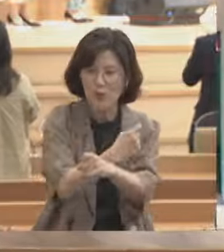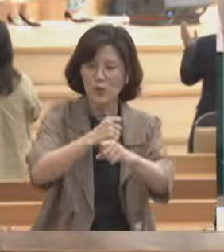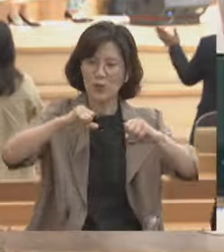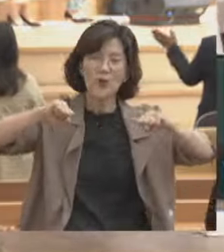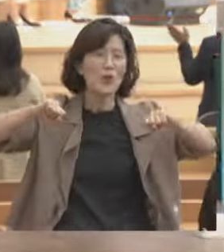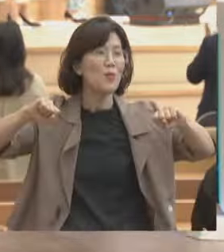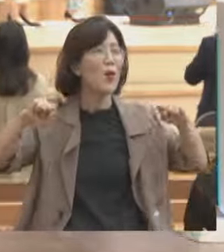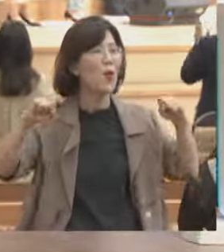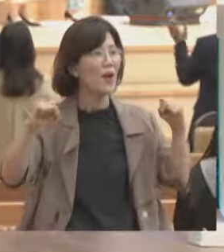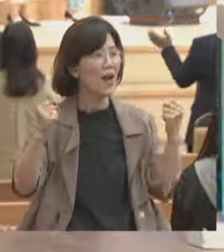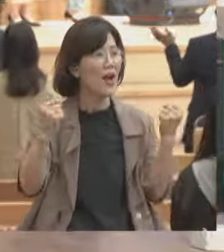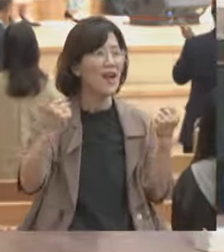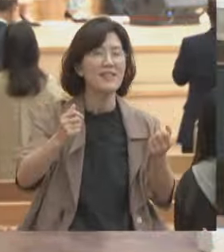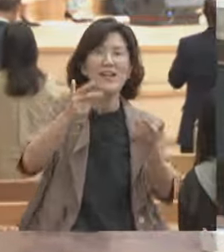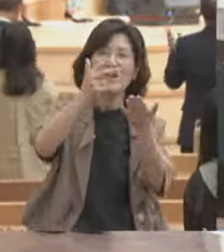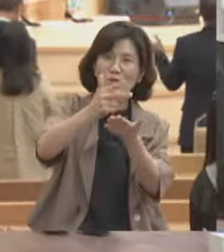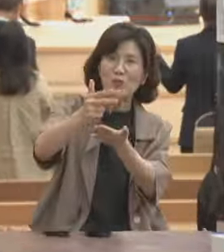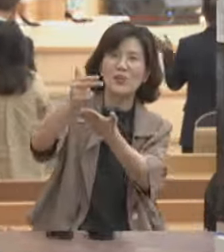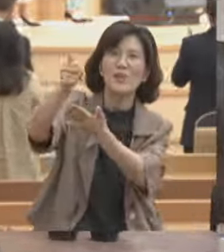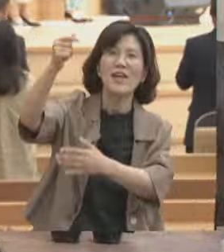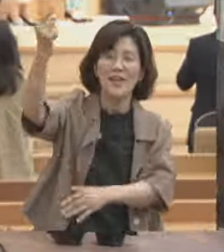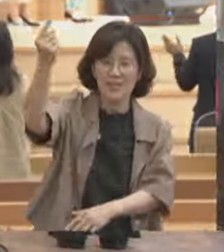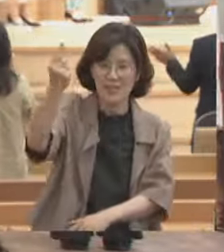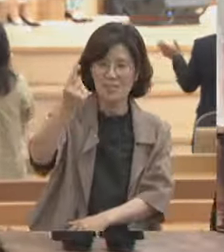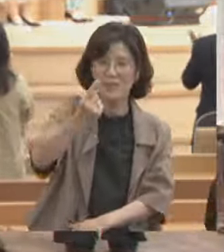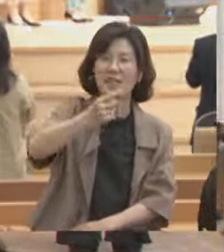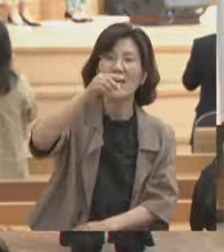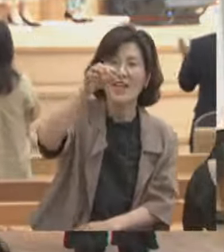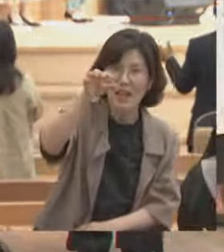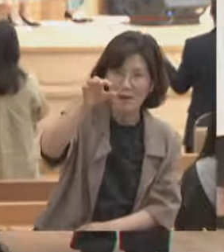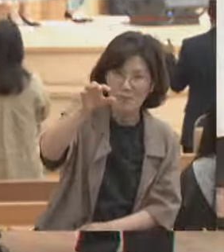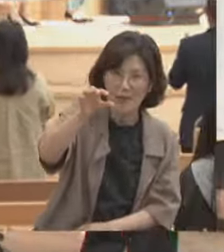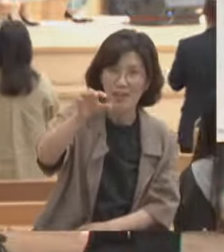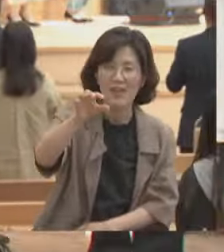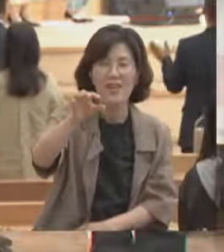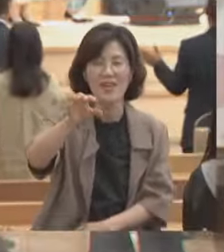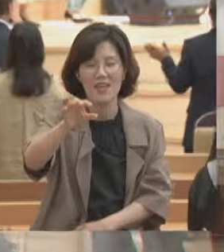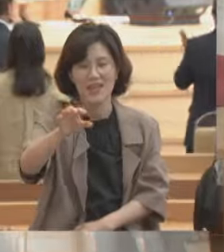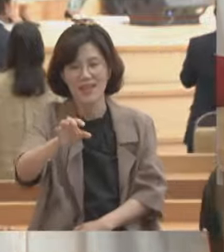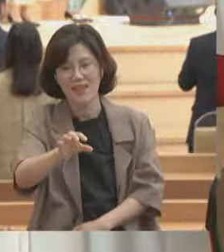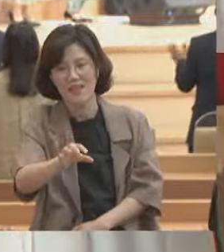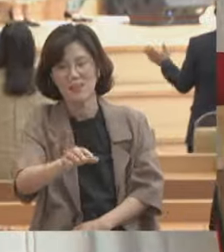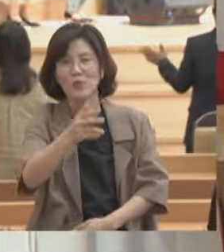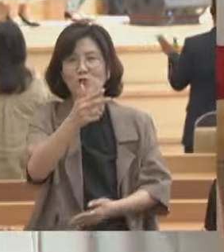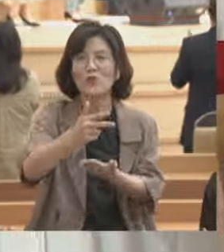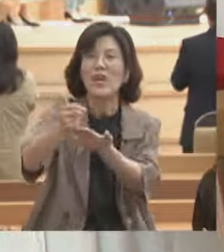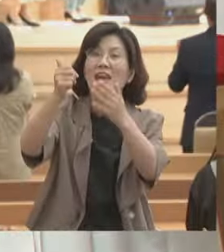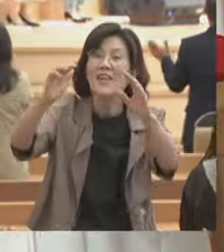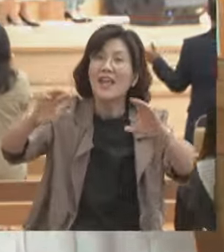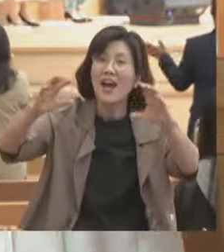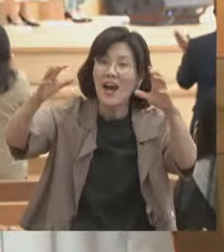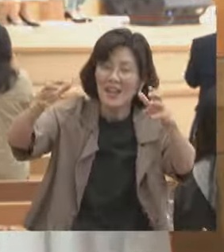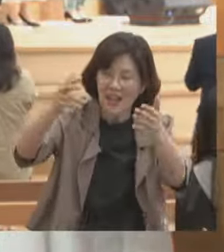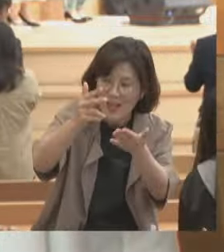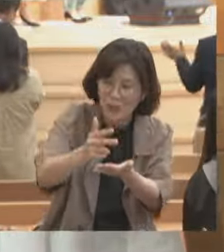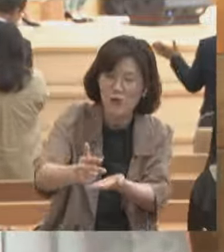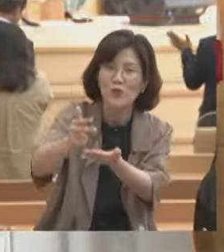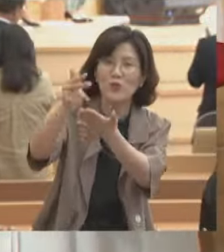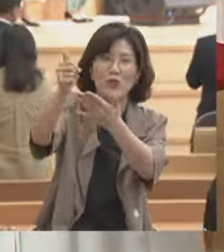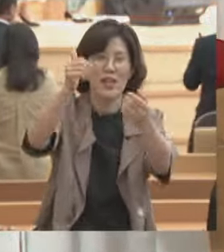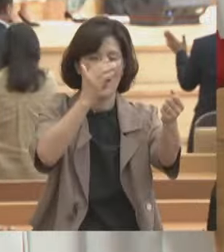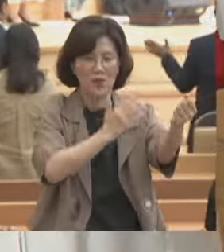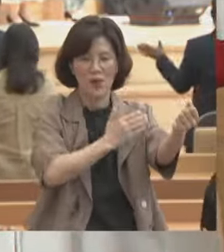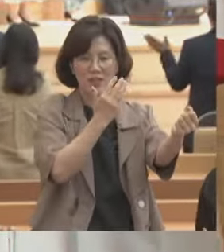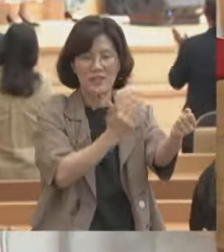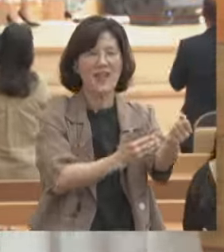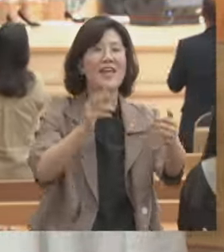원수 굴복하네. 주의 임재 앞에 주의 나라